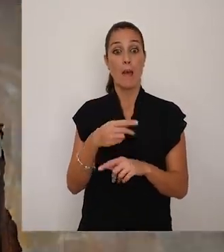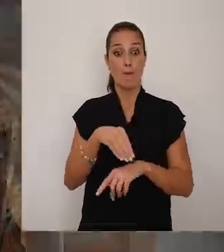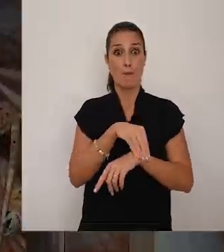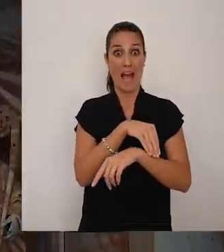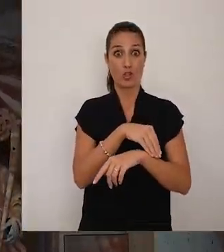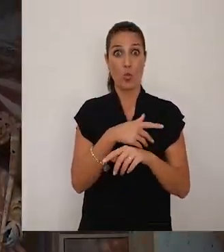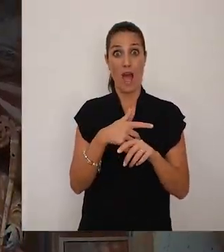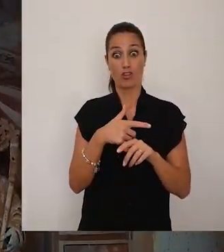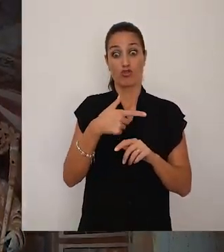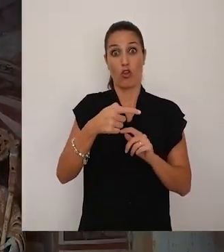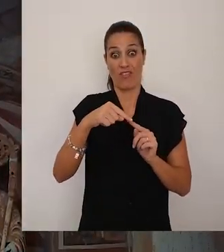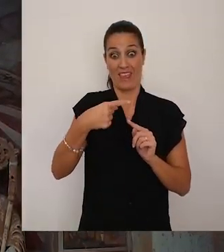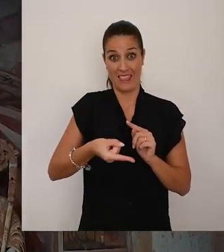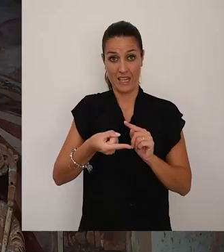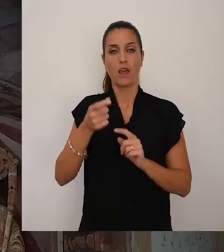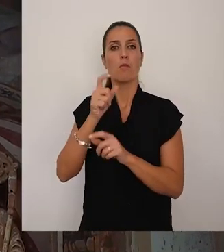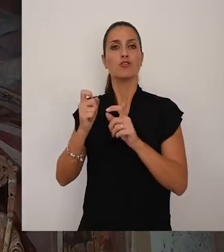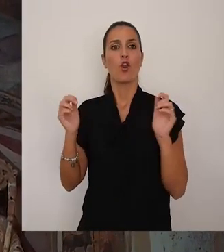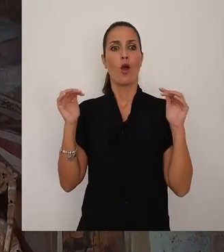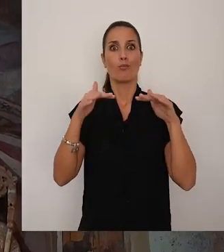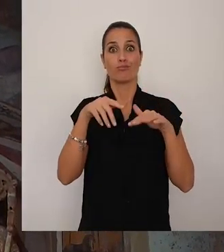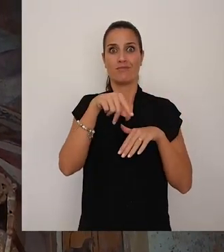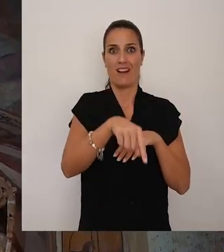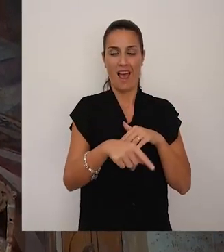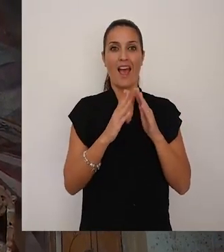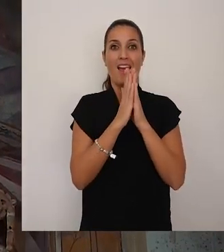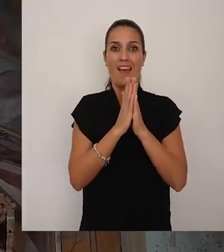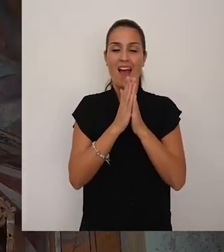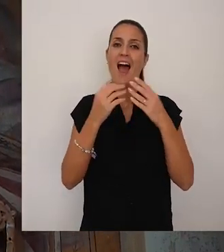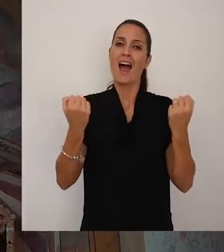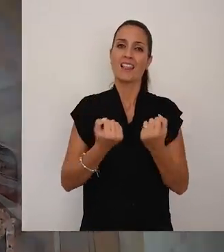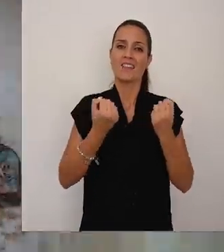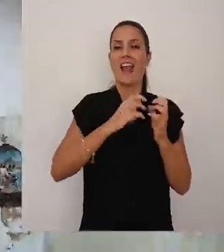il giovedì dopo la Pasqua, con festeggiamenti religiosi e attività